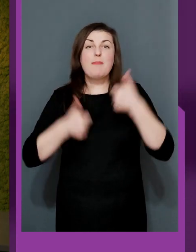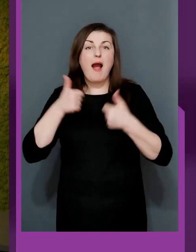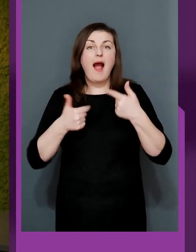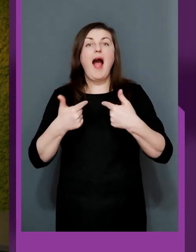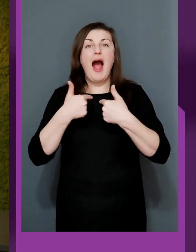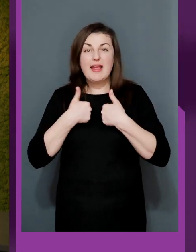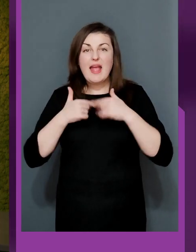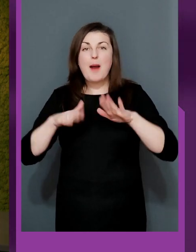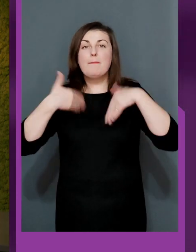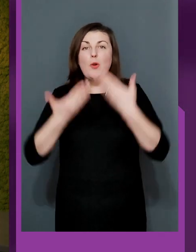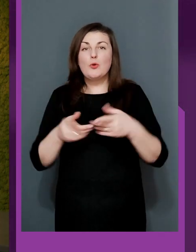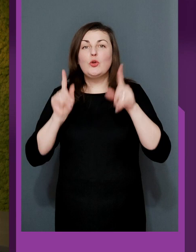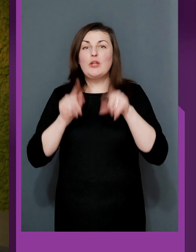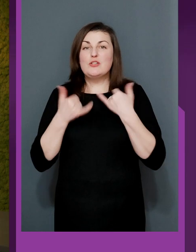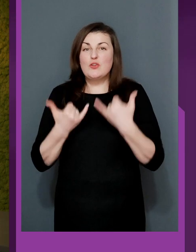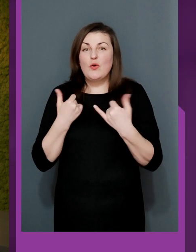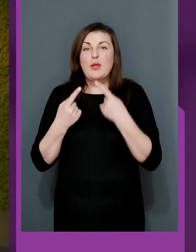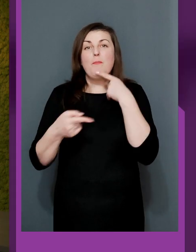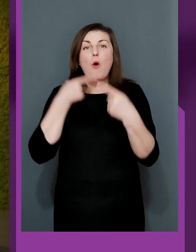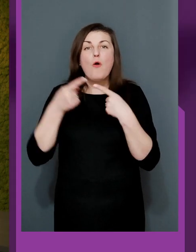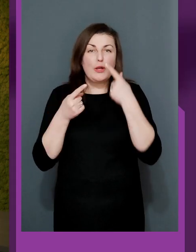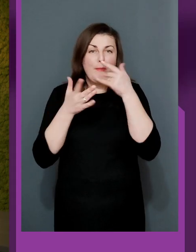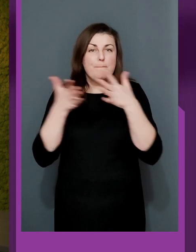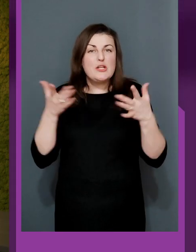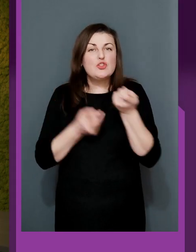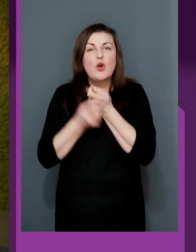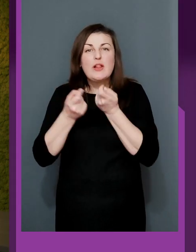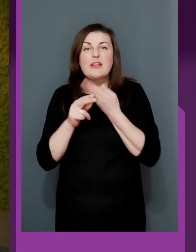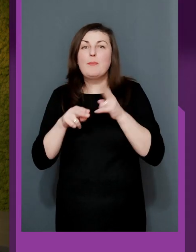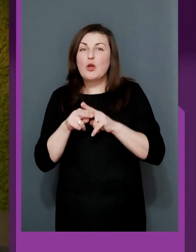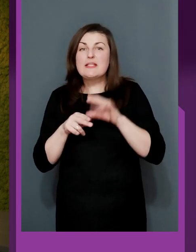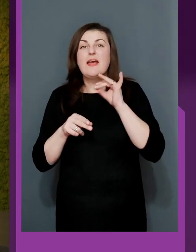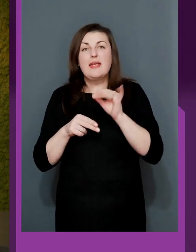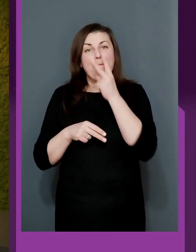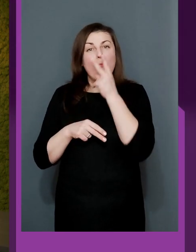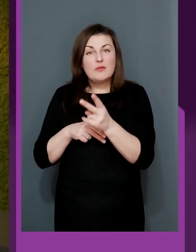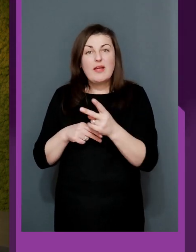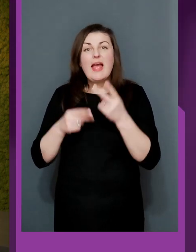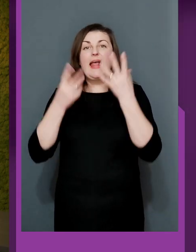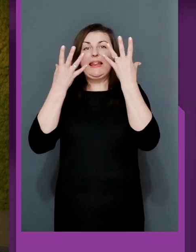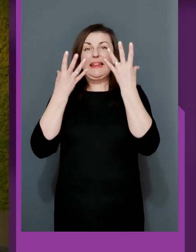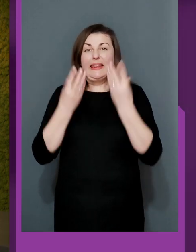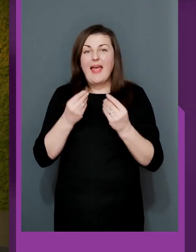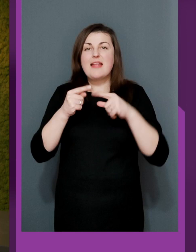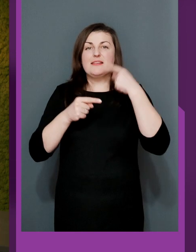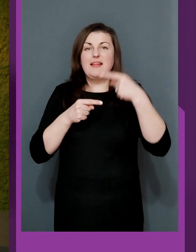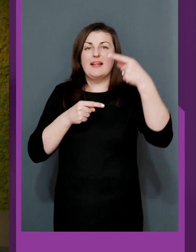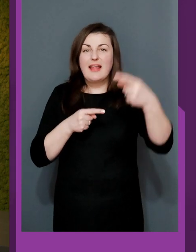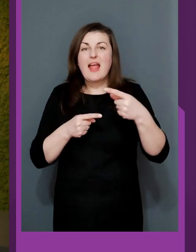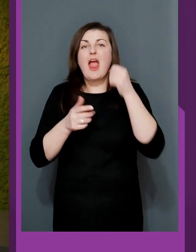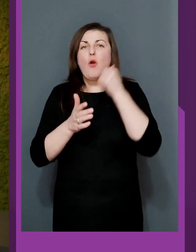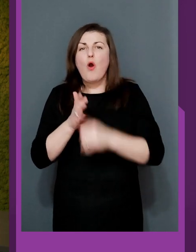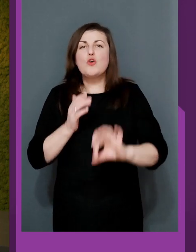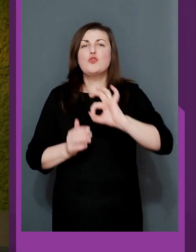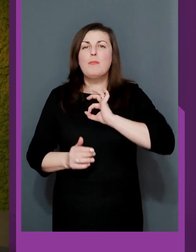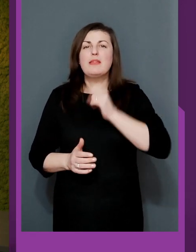змагань А я пропоную також сьогодні поговорити більш докладно про це і подивитися Ось так день за днем змагань